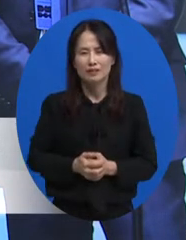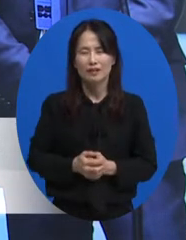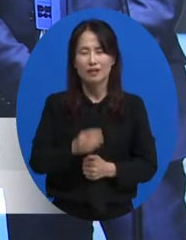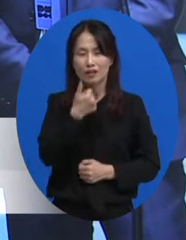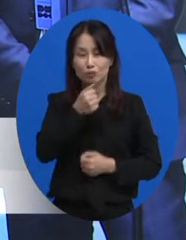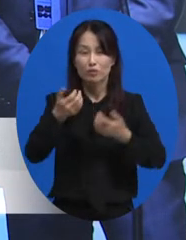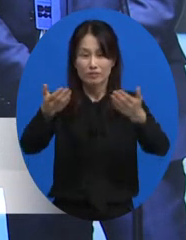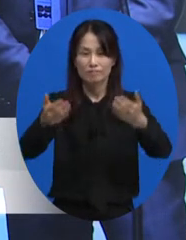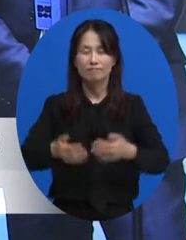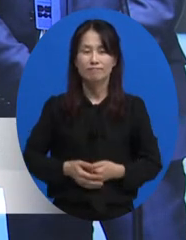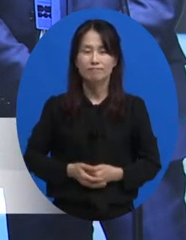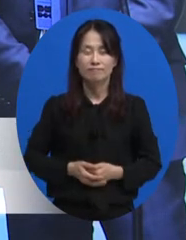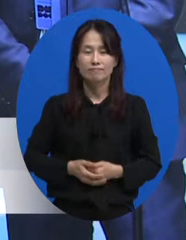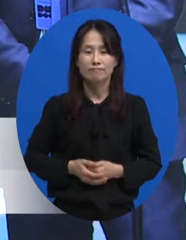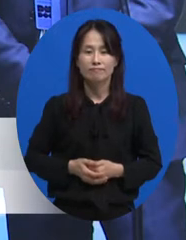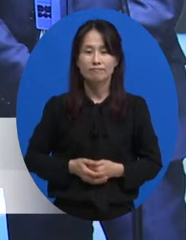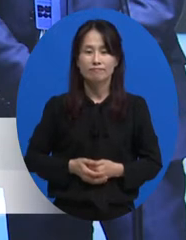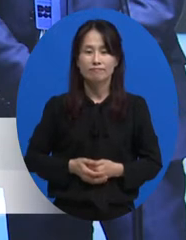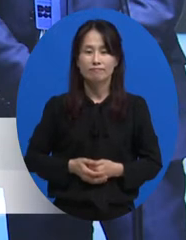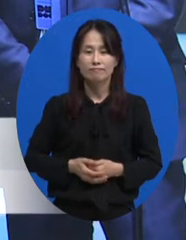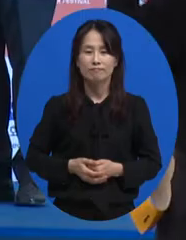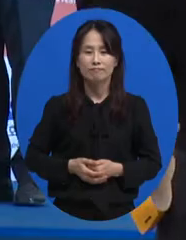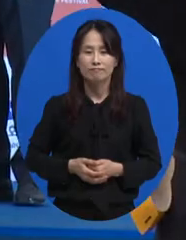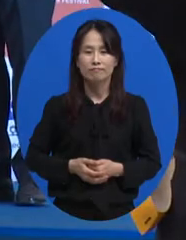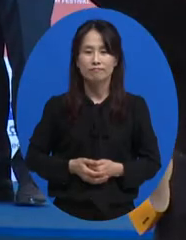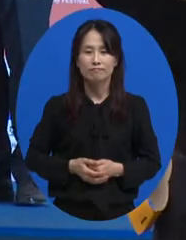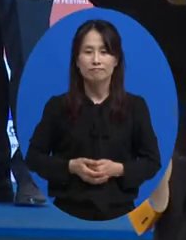하는데요 서문형 기자가 소개합니다